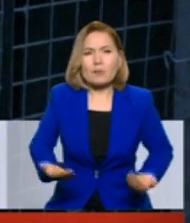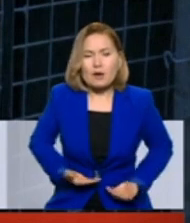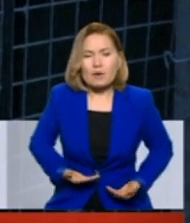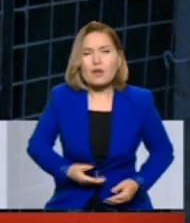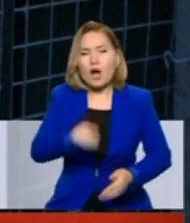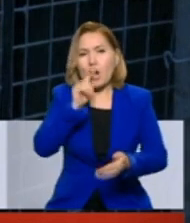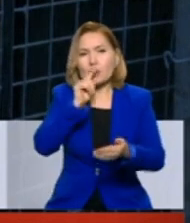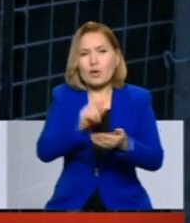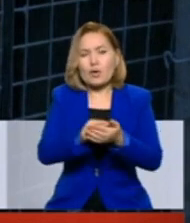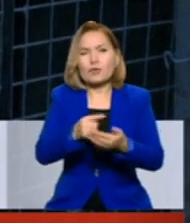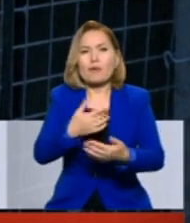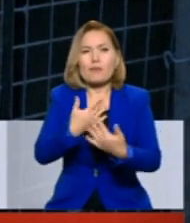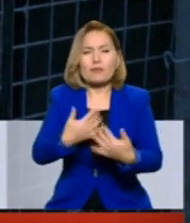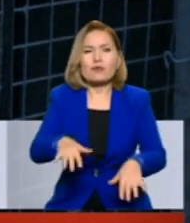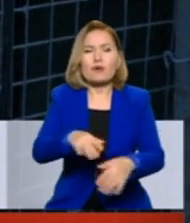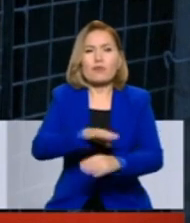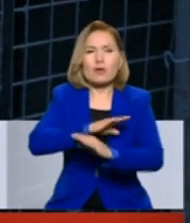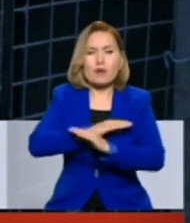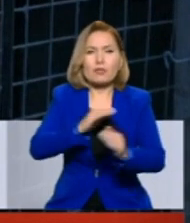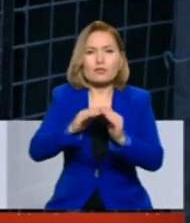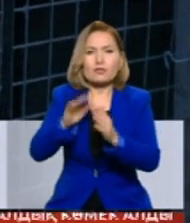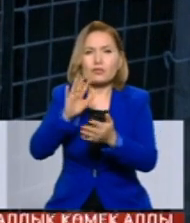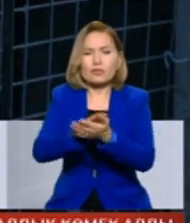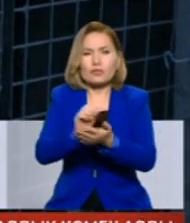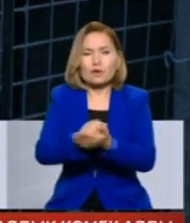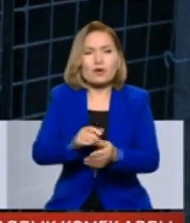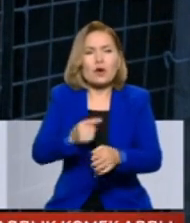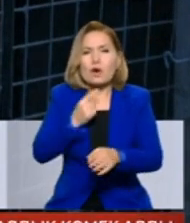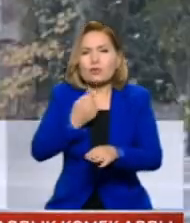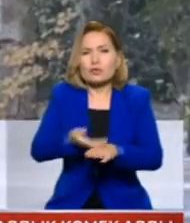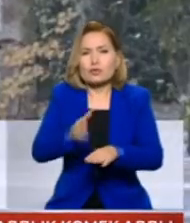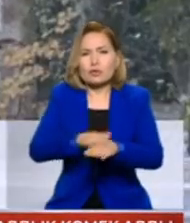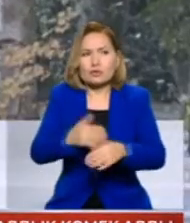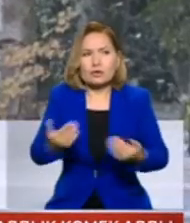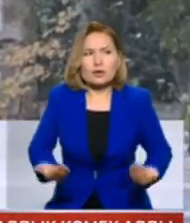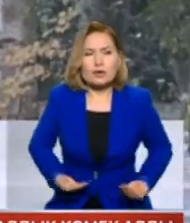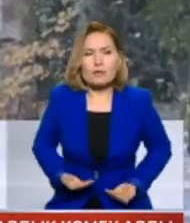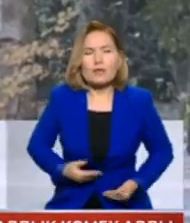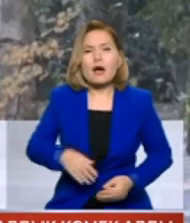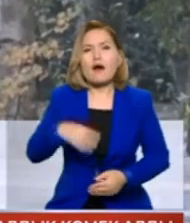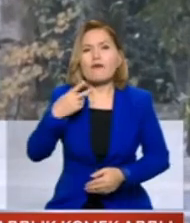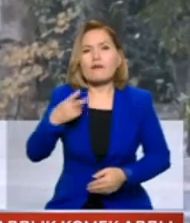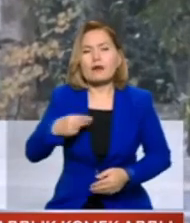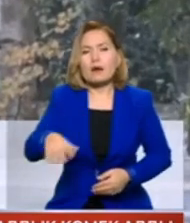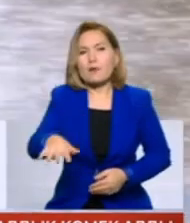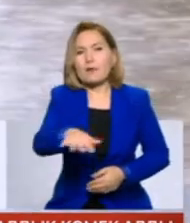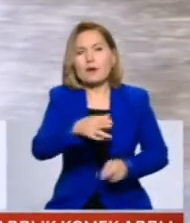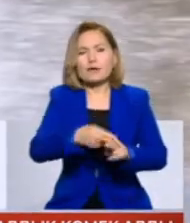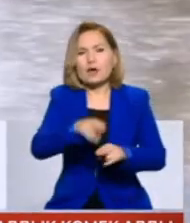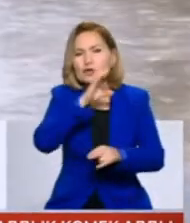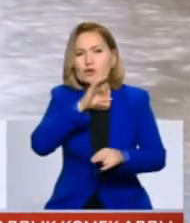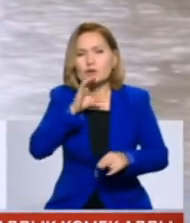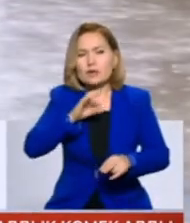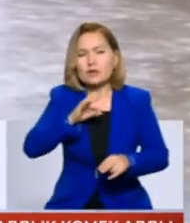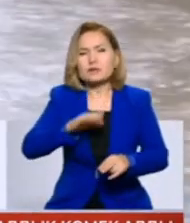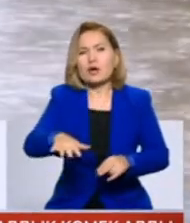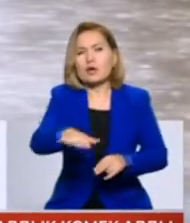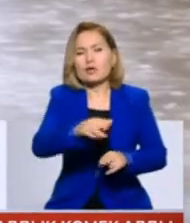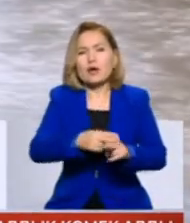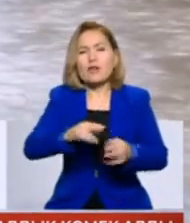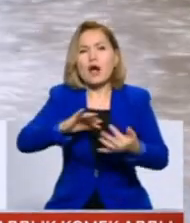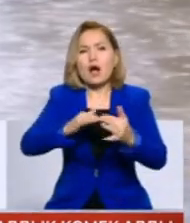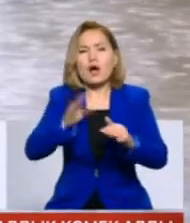қырылып қалды, тұқым бүлінді, құрал-жабдықтар жоғалды. Жағдай өте қиын. Қазір Францияның теріс кейіндегі қалалар мен ауылдардың